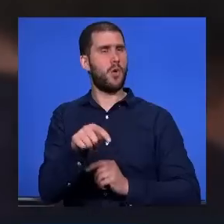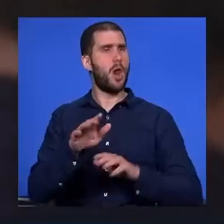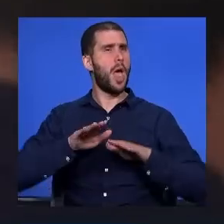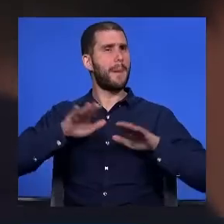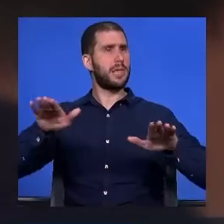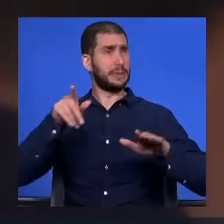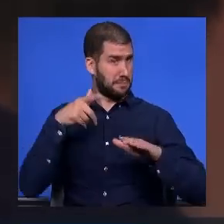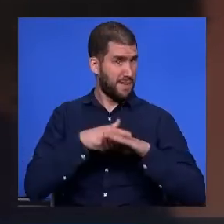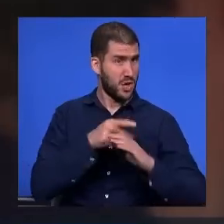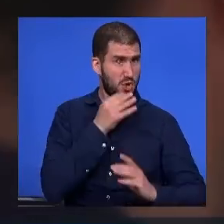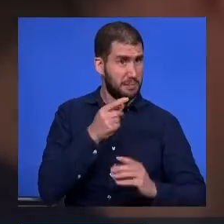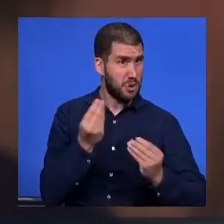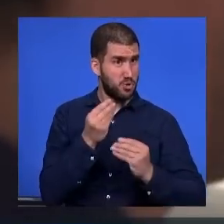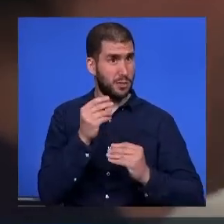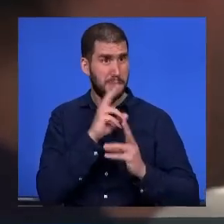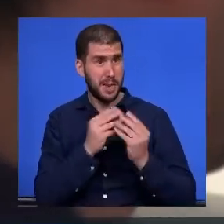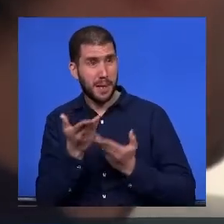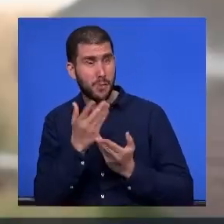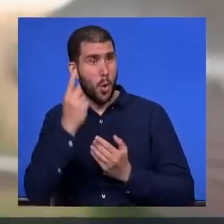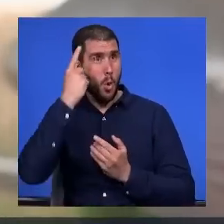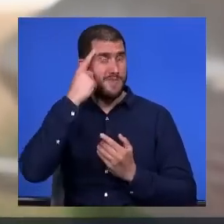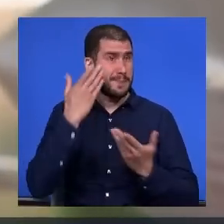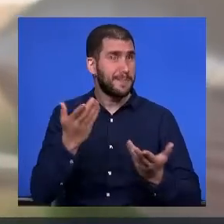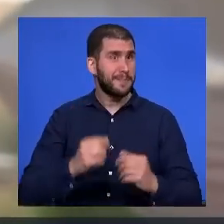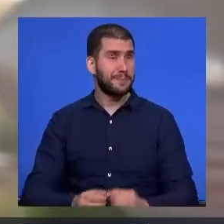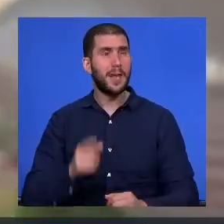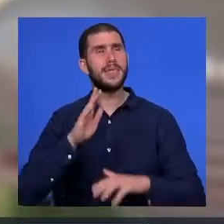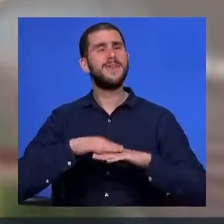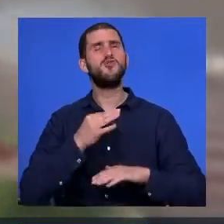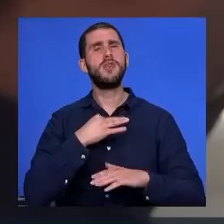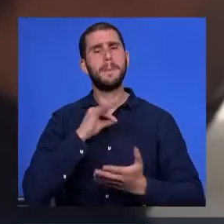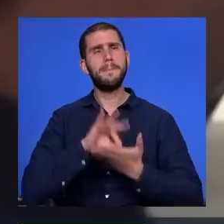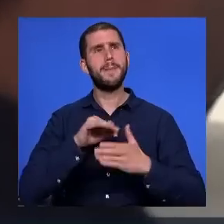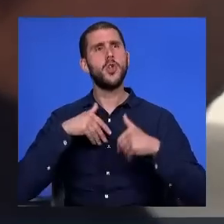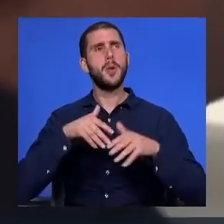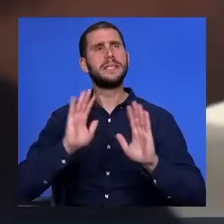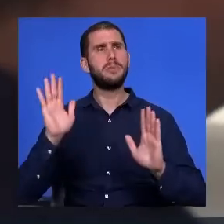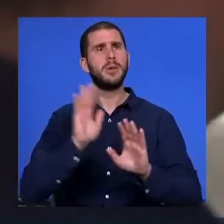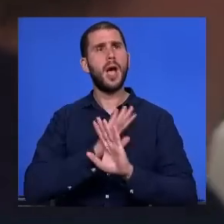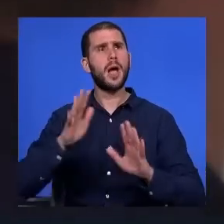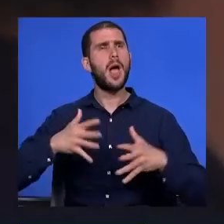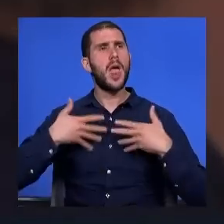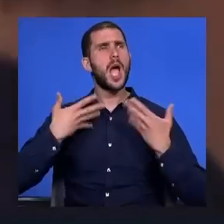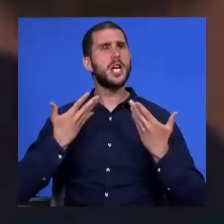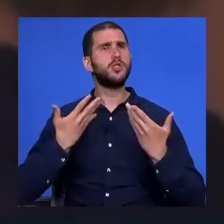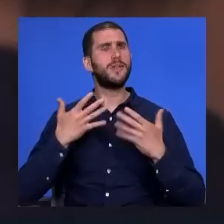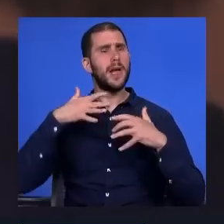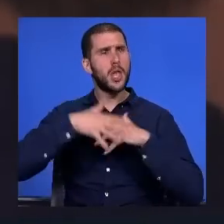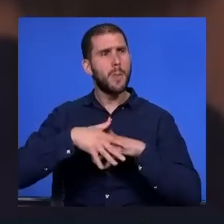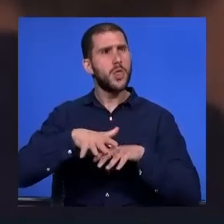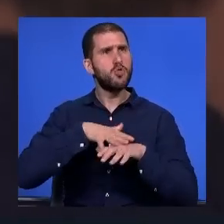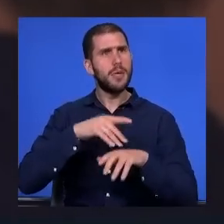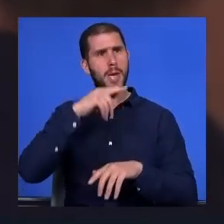זה מפריע לך, זה משהו שמדברים עליו, שחושבים עליו. התפקיד שלי ביום העצמאות הוא לרגש ולגרום תחושת